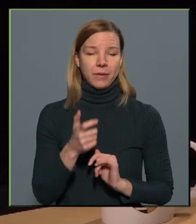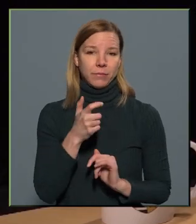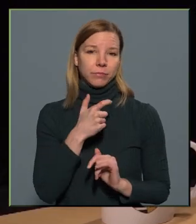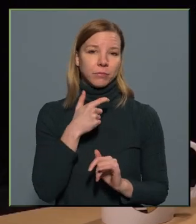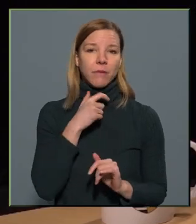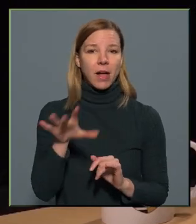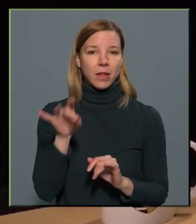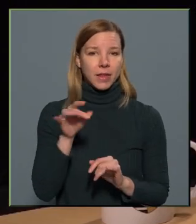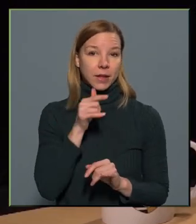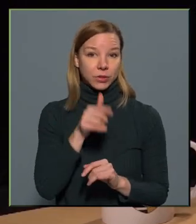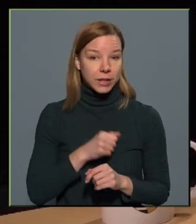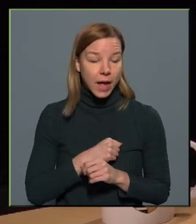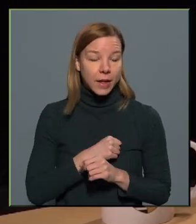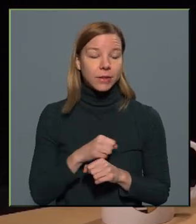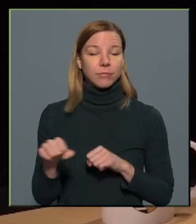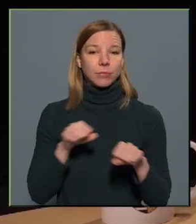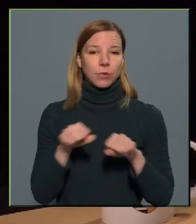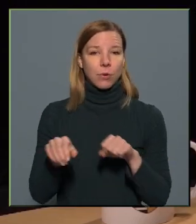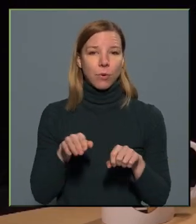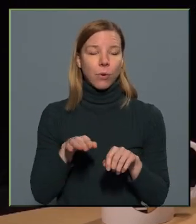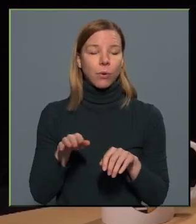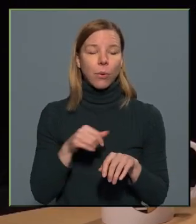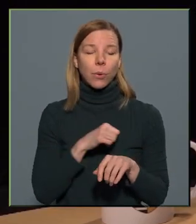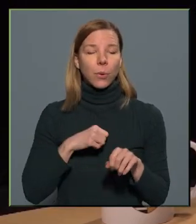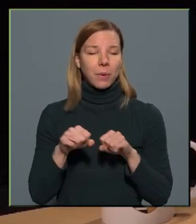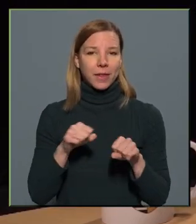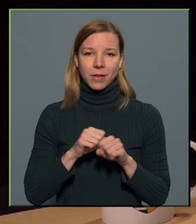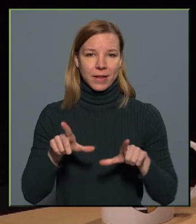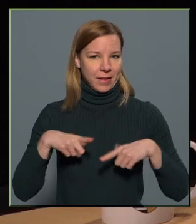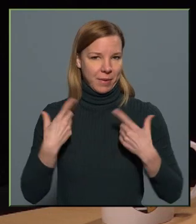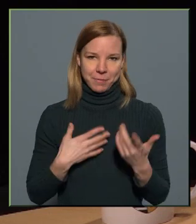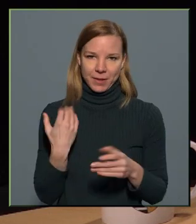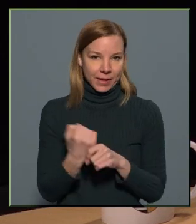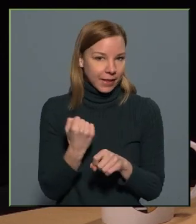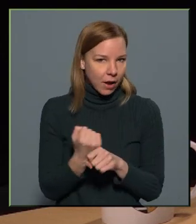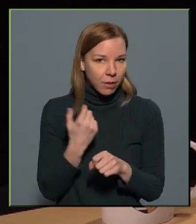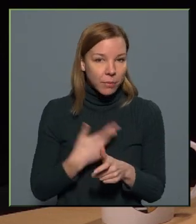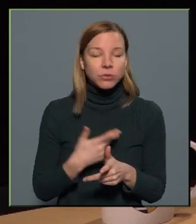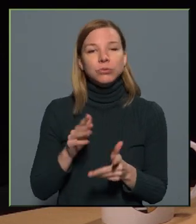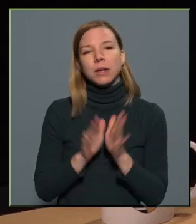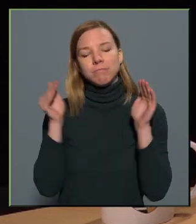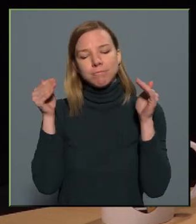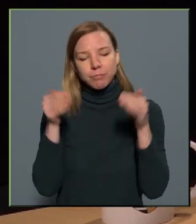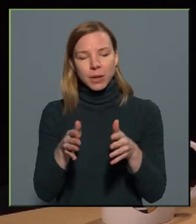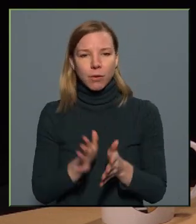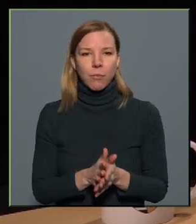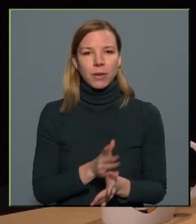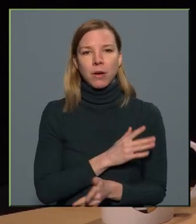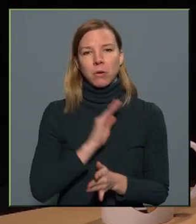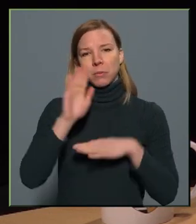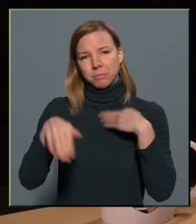életében, ha önkormányzati választást tartunk. De én bízom benne, hogy az elmúlt évek nyugodt,